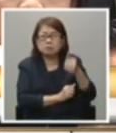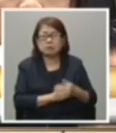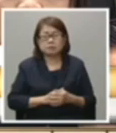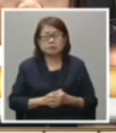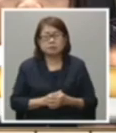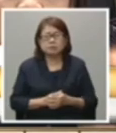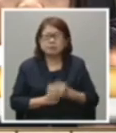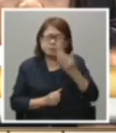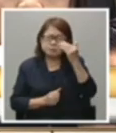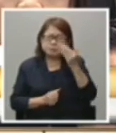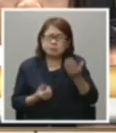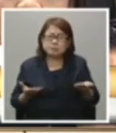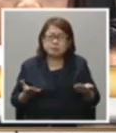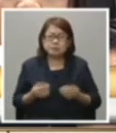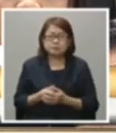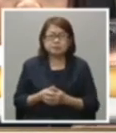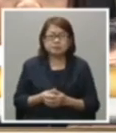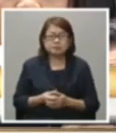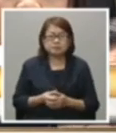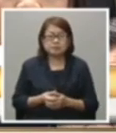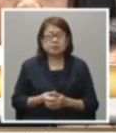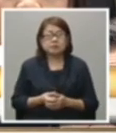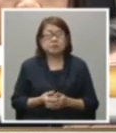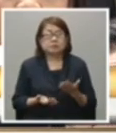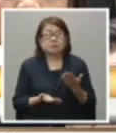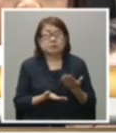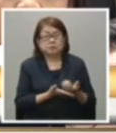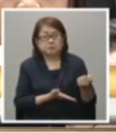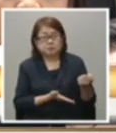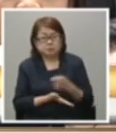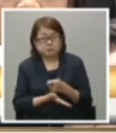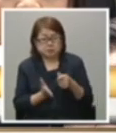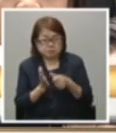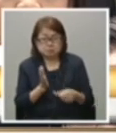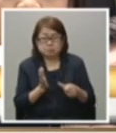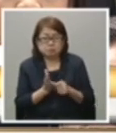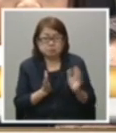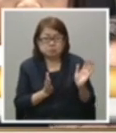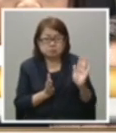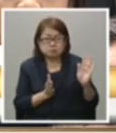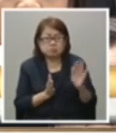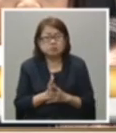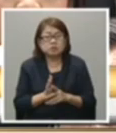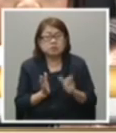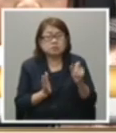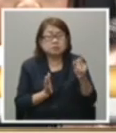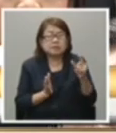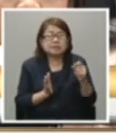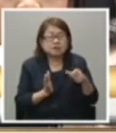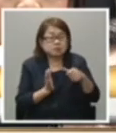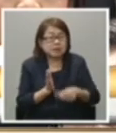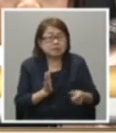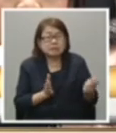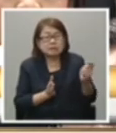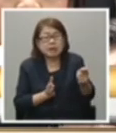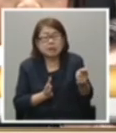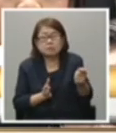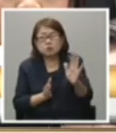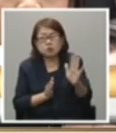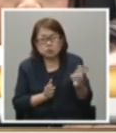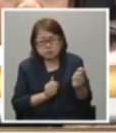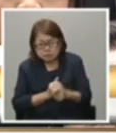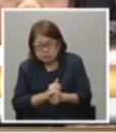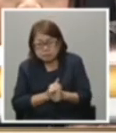พราะว่าอะไรทราบไหมคะภาษีเขาก็ไม่ต้องเสียศุลกากรเขาก็ไม่ต้องเสียที่สำคัญนะค